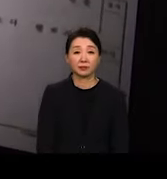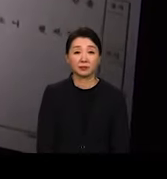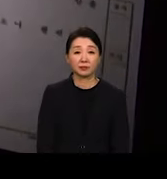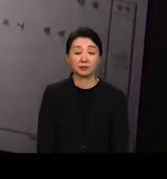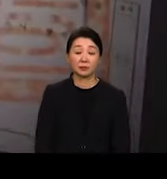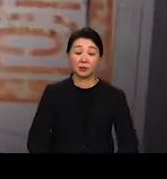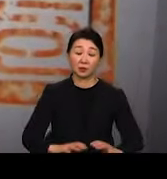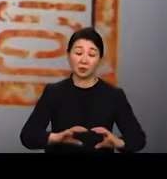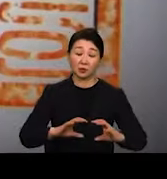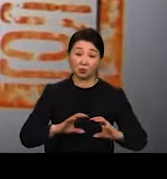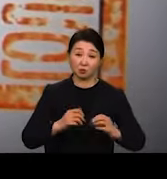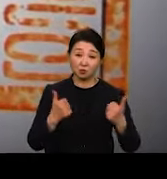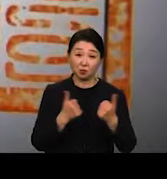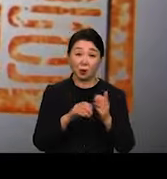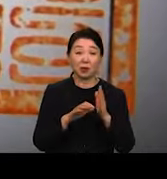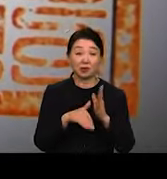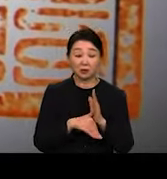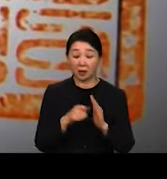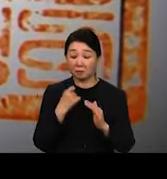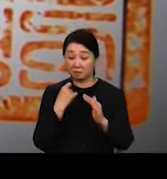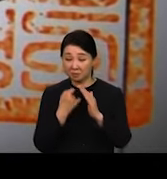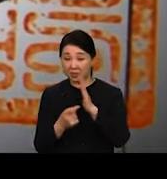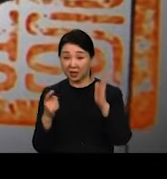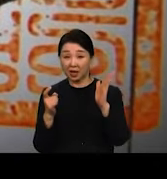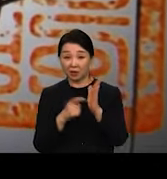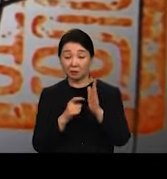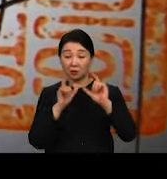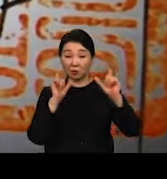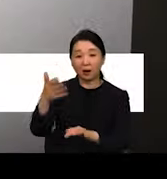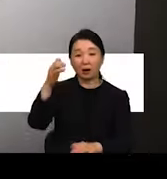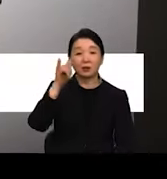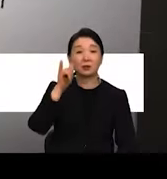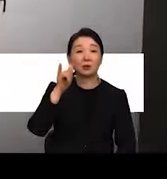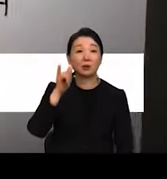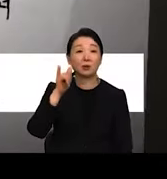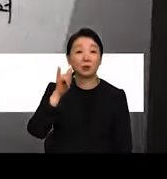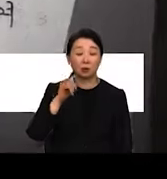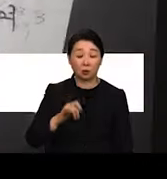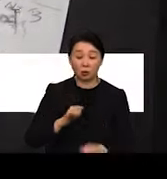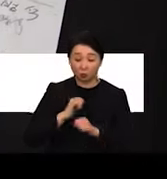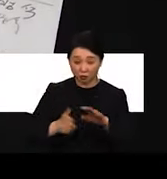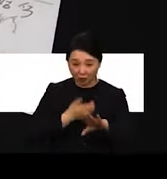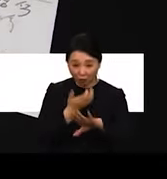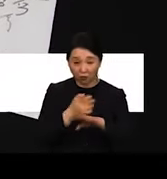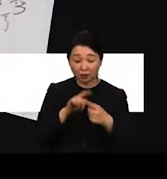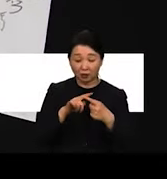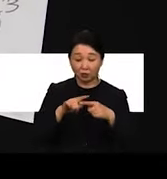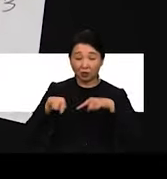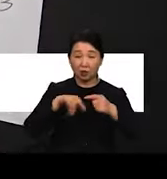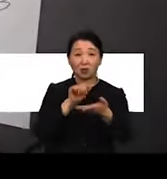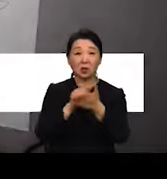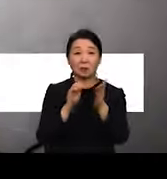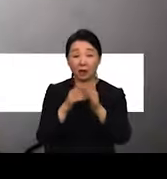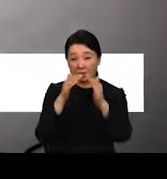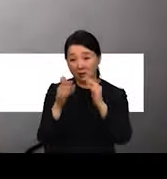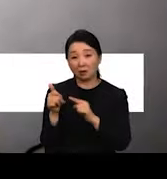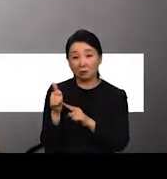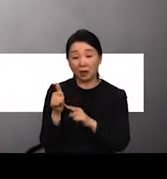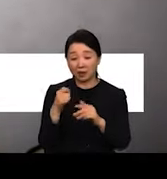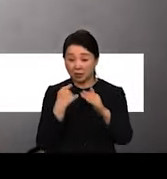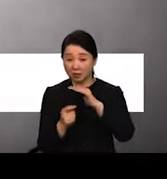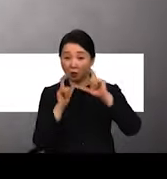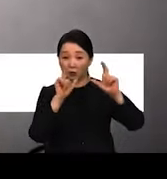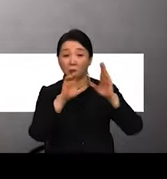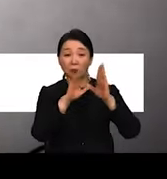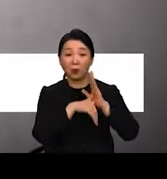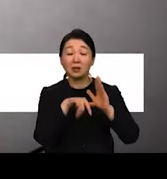국무회의의 심의를 거쳐 비상계엄을 선포한다. 대통령 최규하. 군사 쿠데타로 정권을 잡은 전두환도 계엄을 선포할